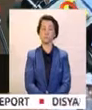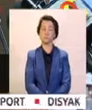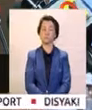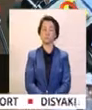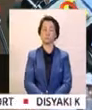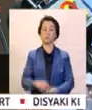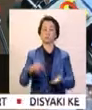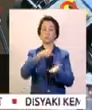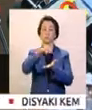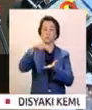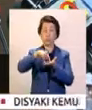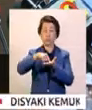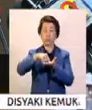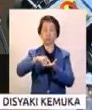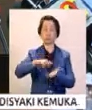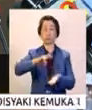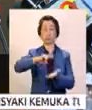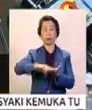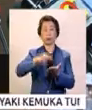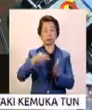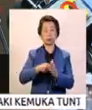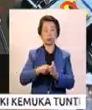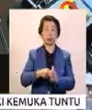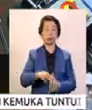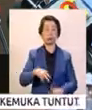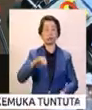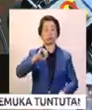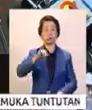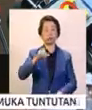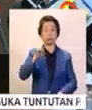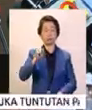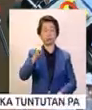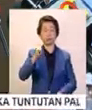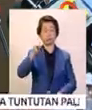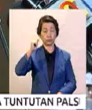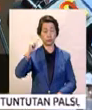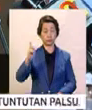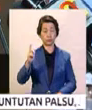Dan ini juga bermakna JSPT sedaya upaya